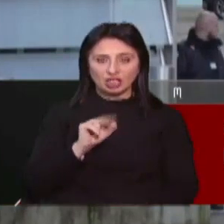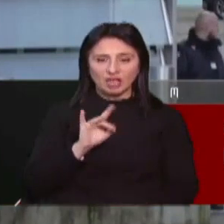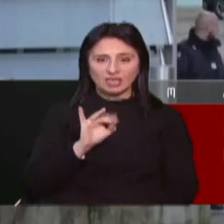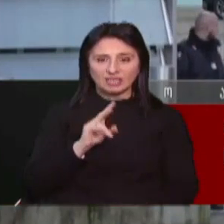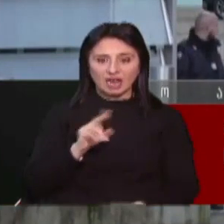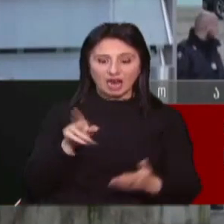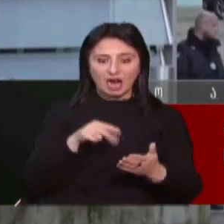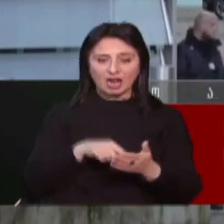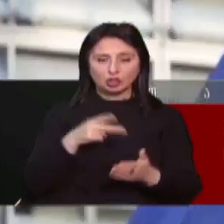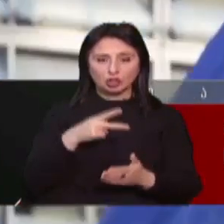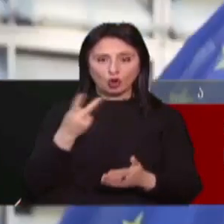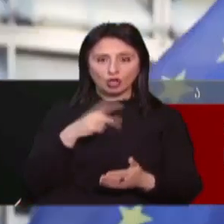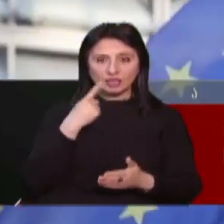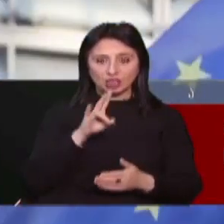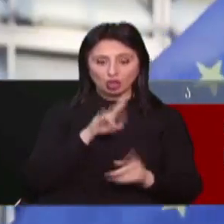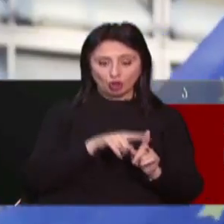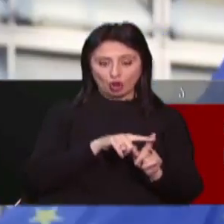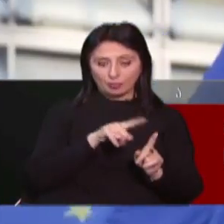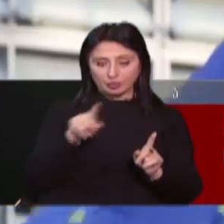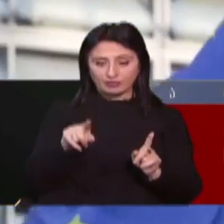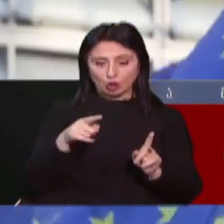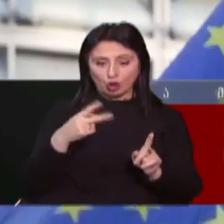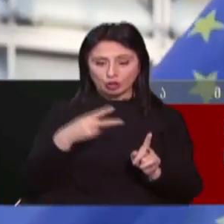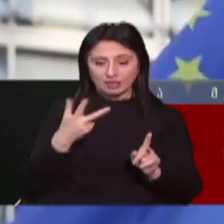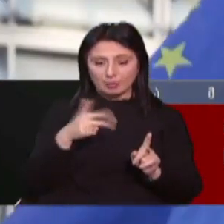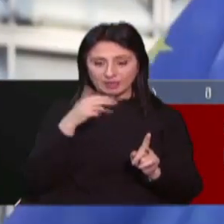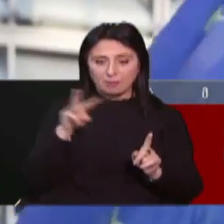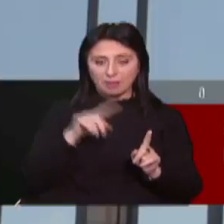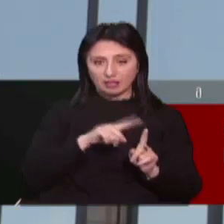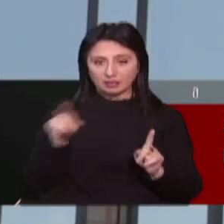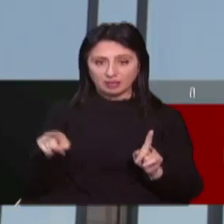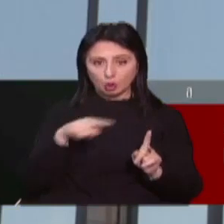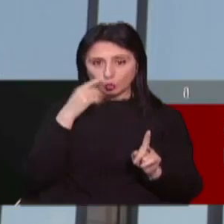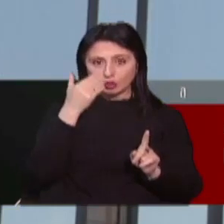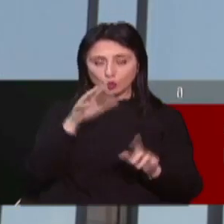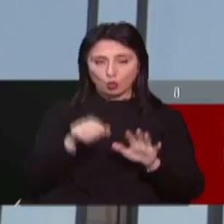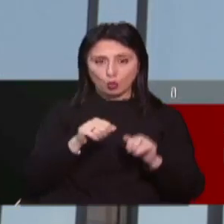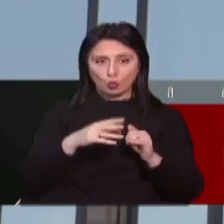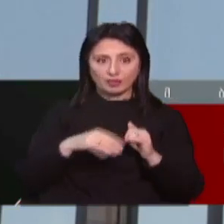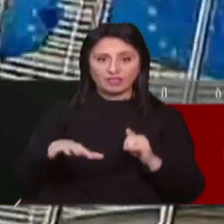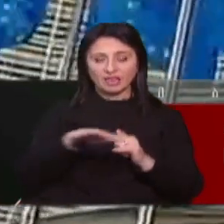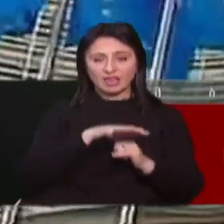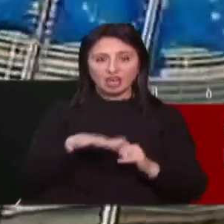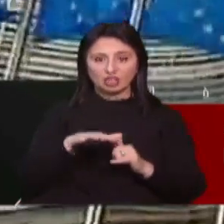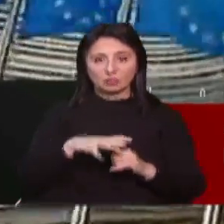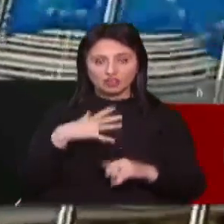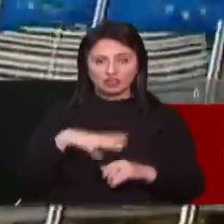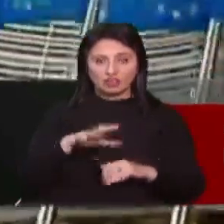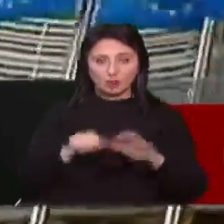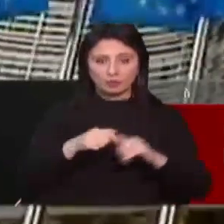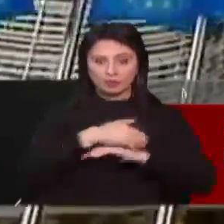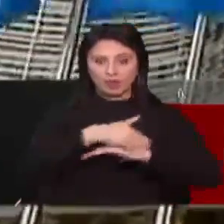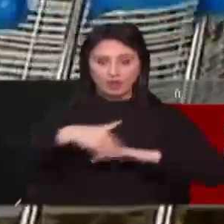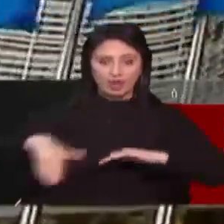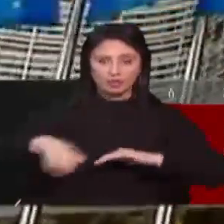დარსალიამ. ანგარიში აღწერს 2022 წლის ნოემბრიდან 2023 წლის მარტის ჩათვლით რუსეთის მიერ ოკუპირებულ საქართველოს რეგიონებში და საოკუპაციო